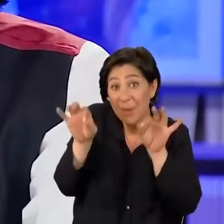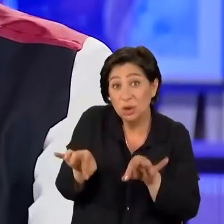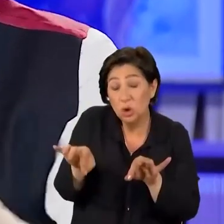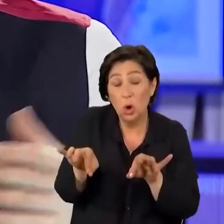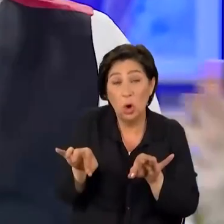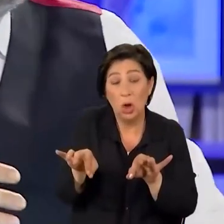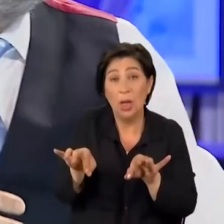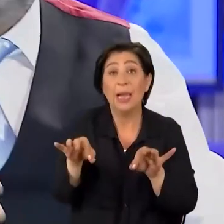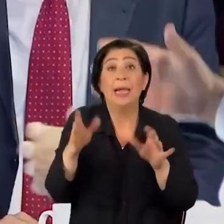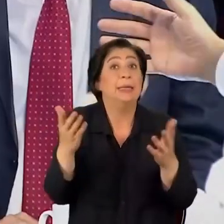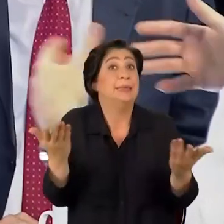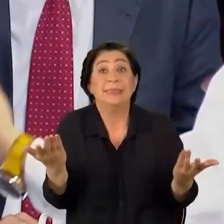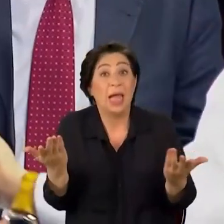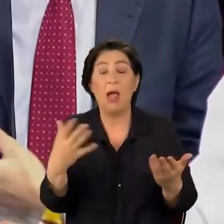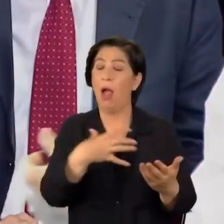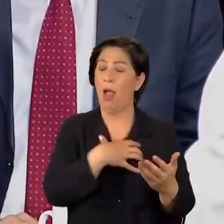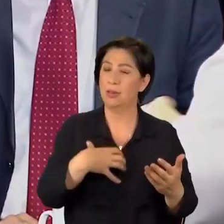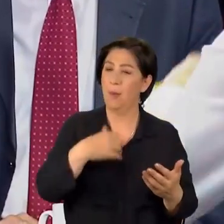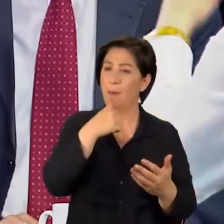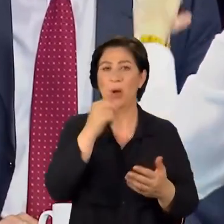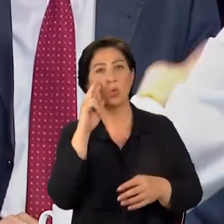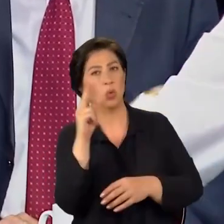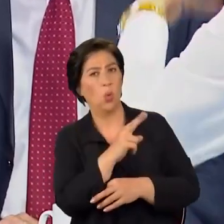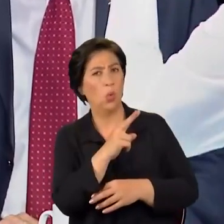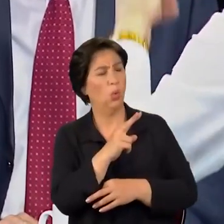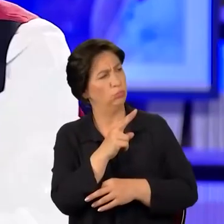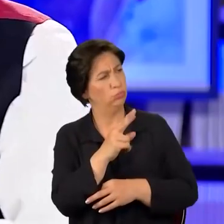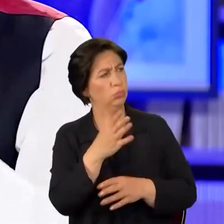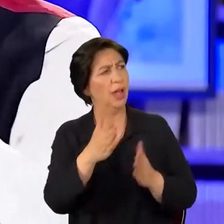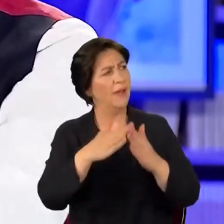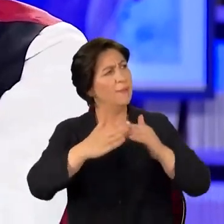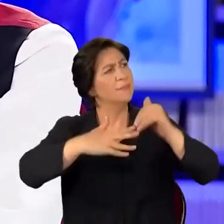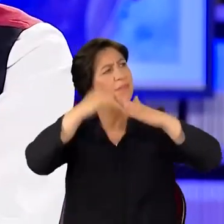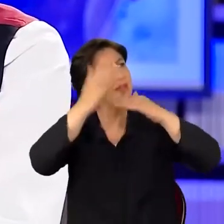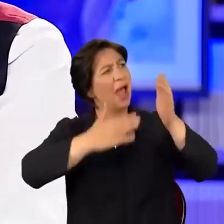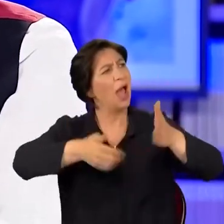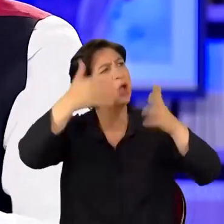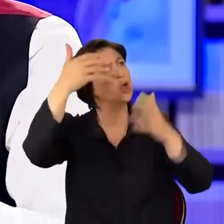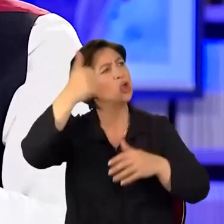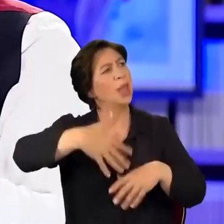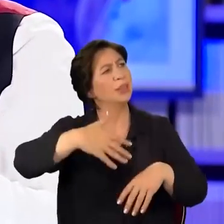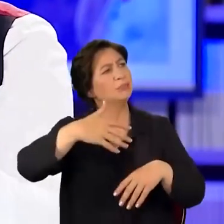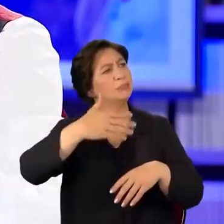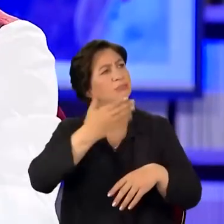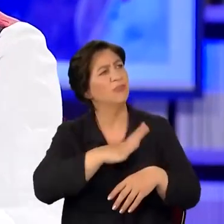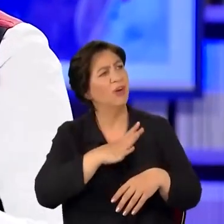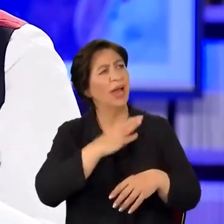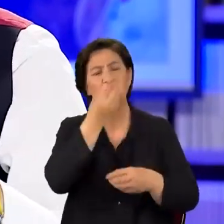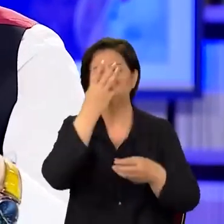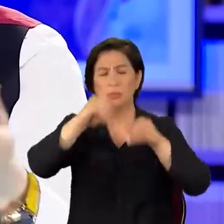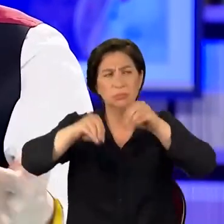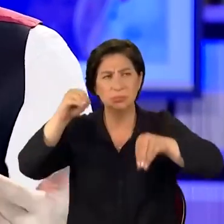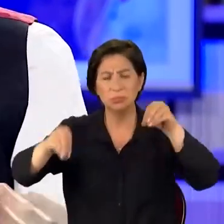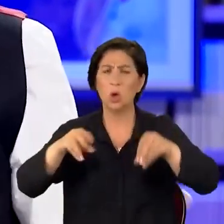Buradan siyasete giriyor. Nedir işte? Annesini babasını görüyor. Oturdukları binanın yönetimine katılıyorlar. İşte çiçek